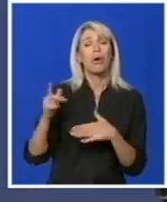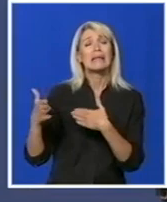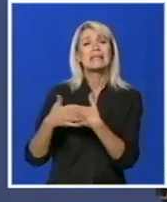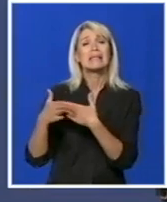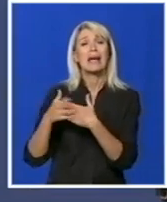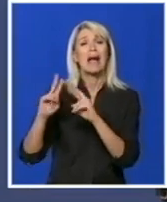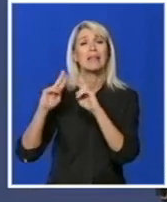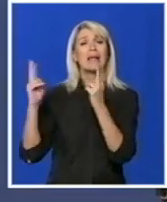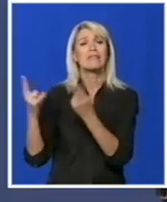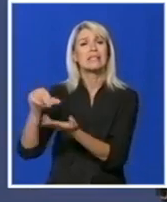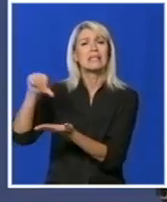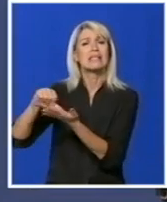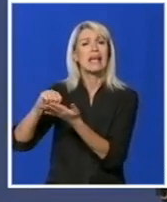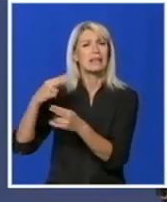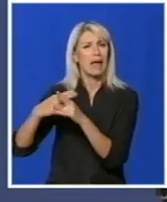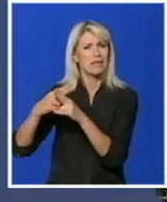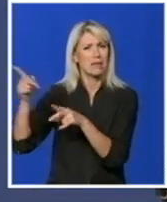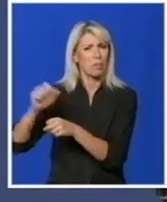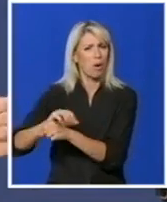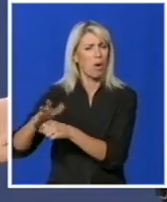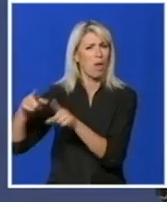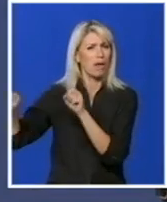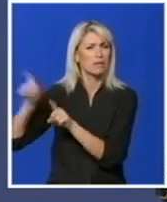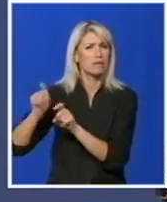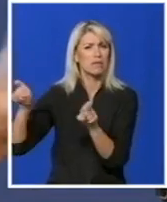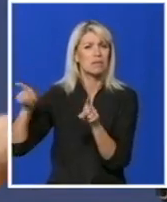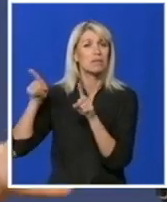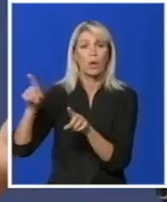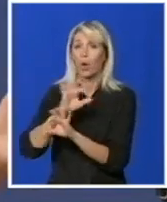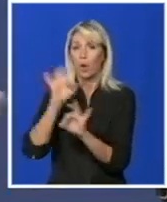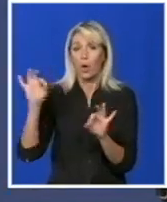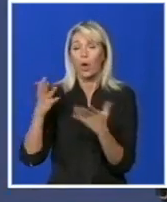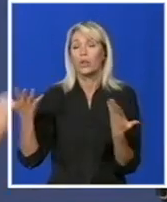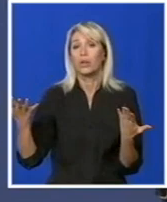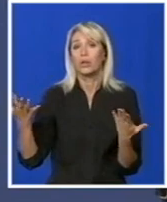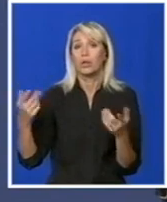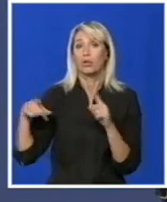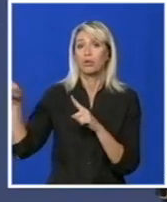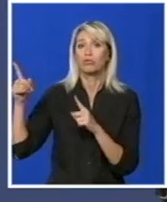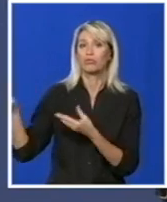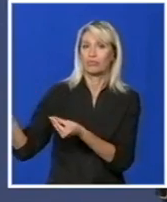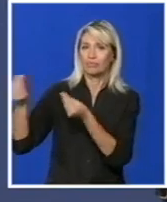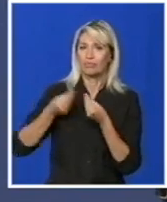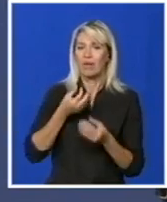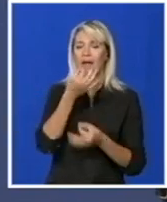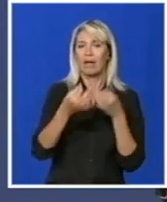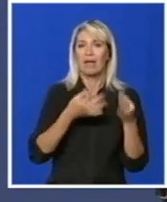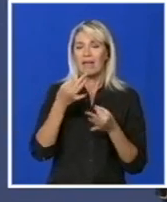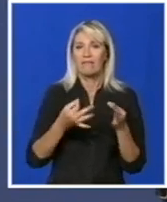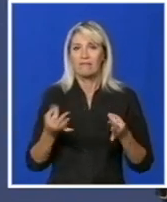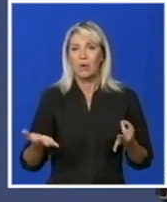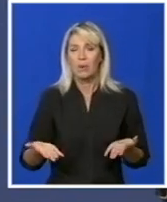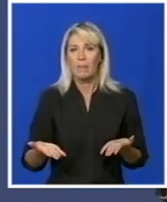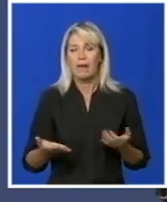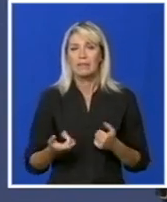oni omogućavaju i što mislim da treba da pozdravimo i da jednog dana možda i mi budemo u tom, da kažemo, i normalno, ja ono